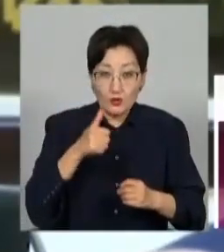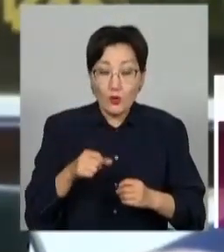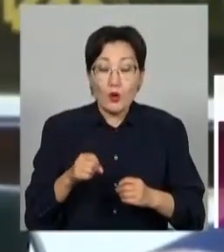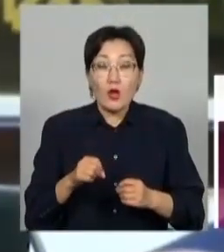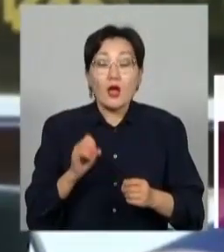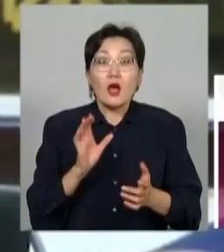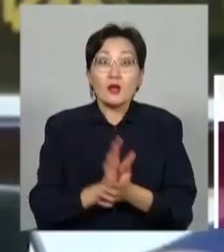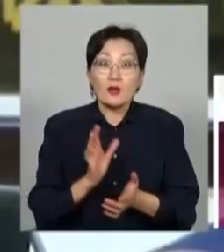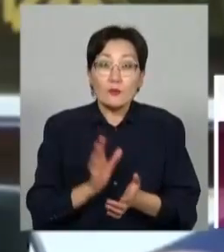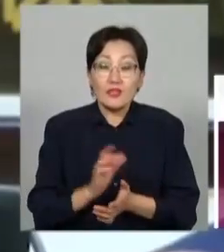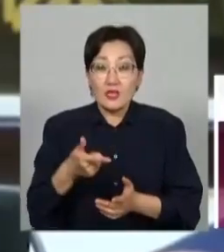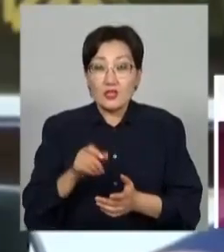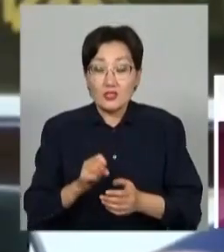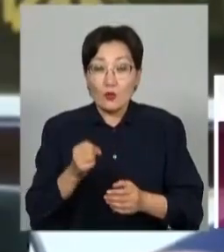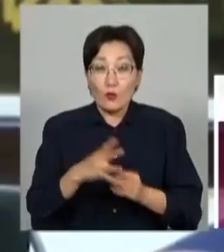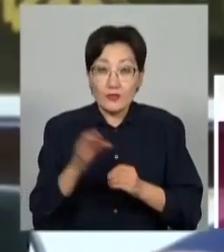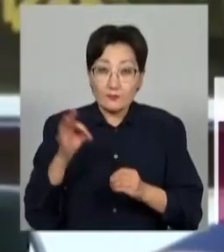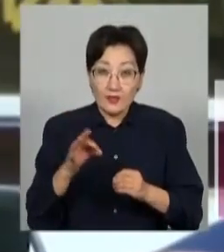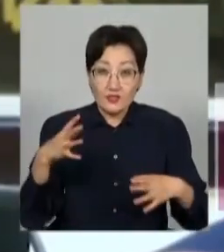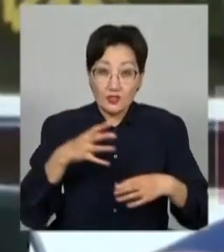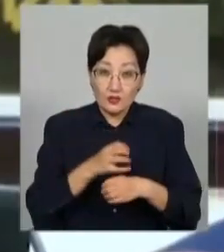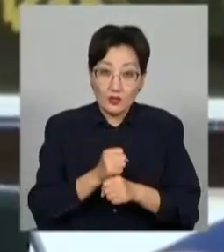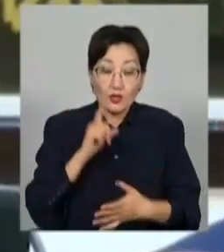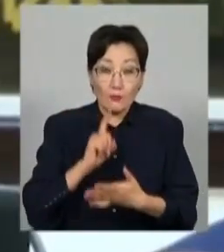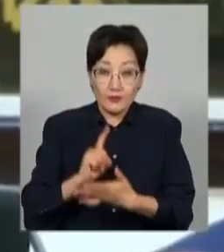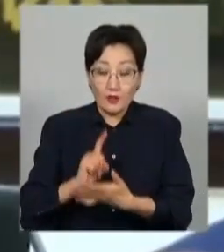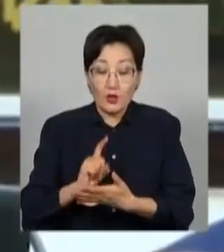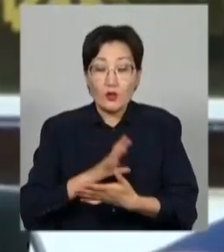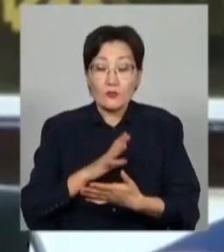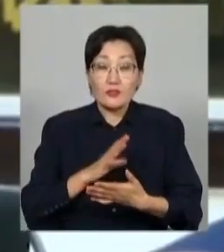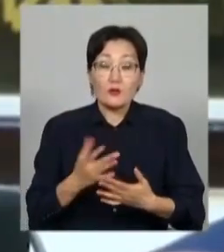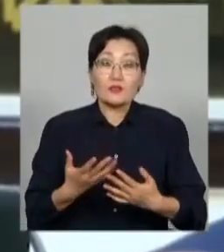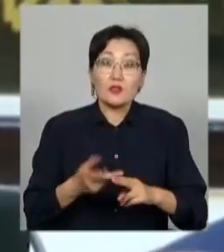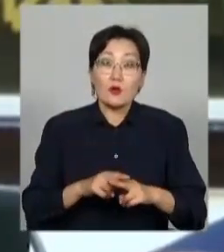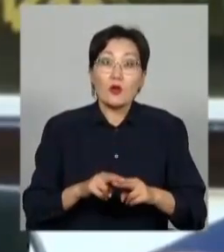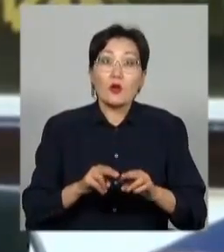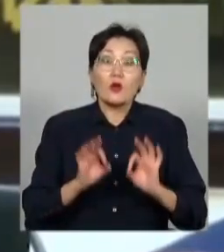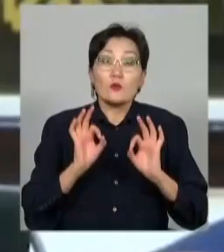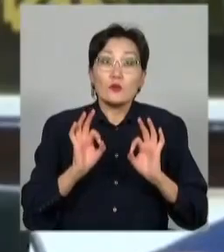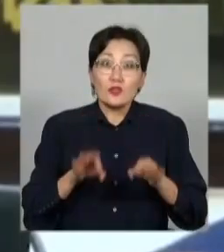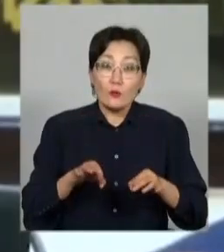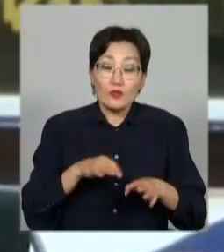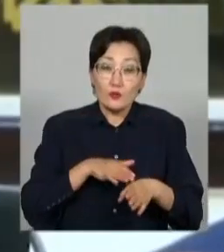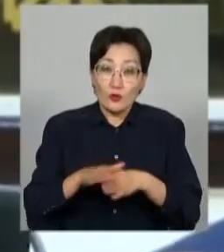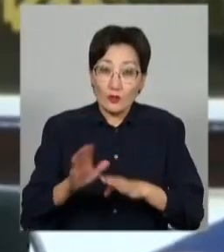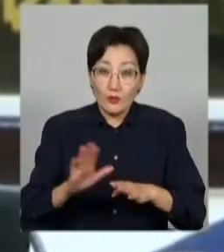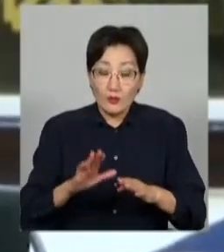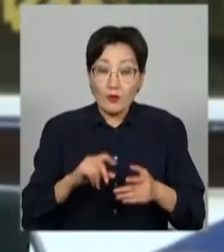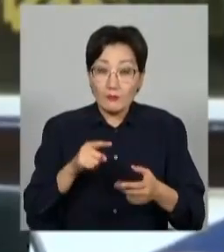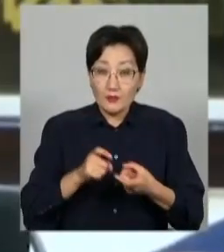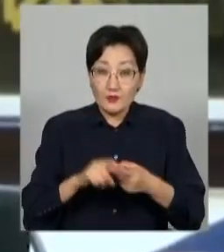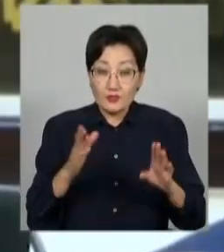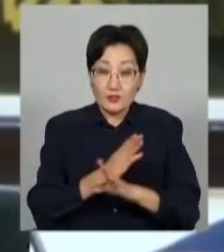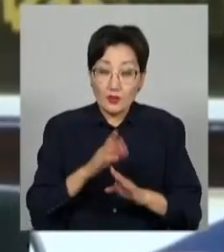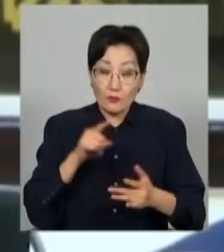міндетіне алған. Есепті кезеңде нысаналы индикаторлардың орындалмауына байланысты экология мәселелерінің